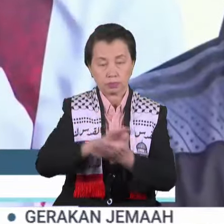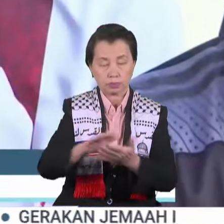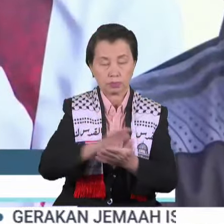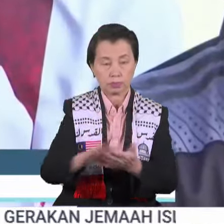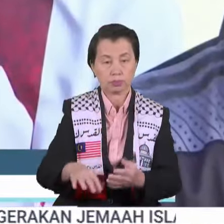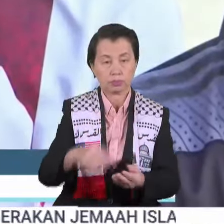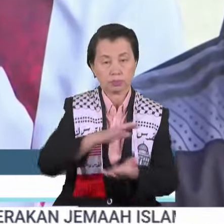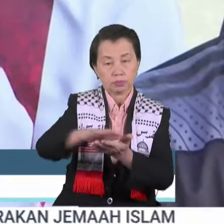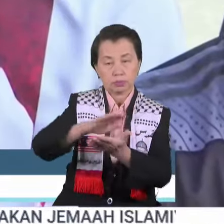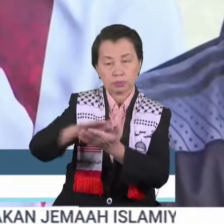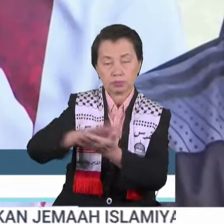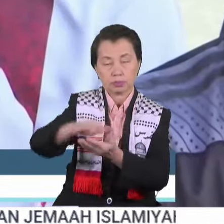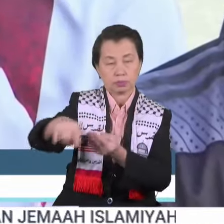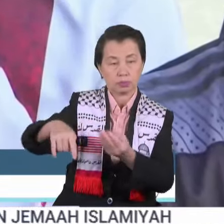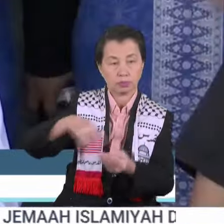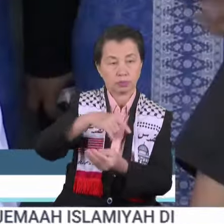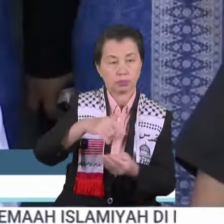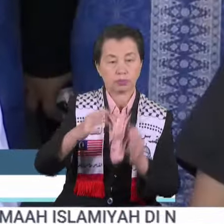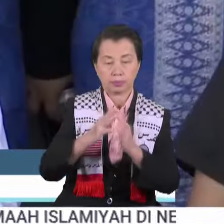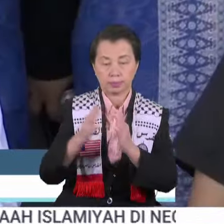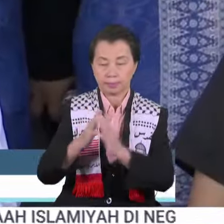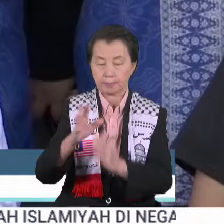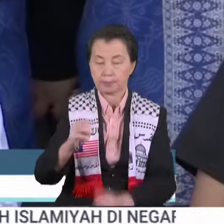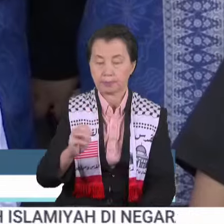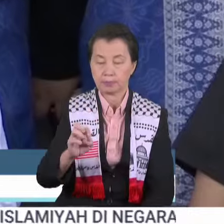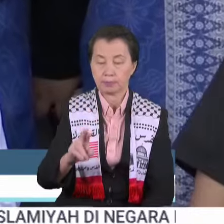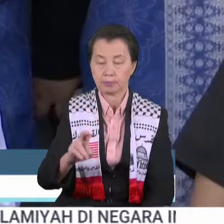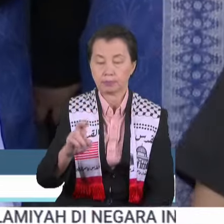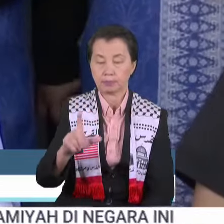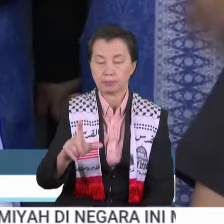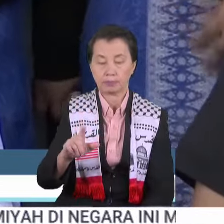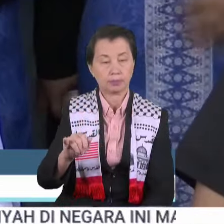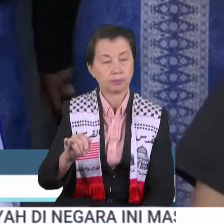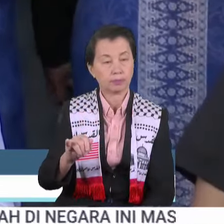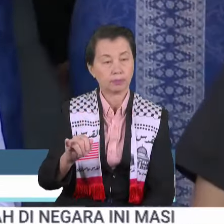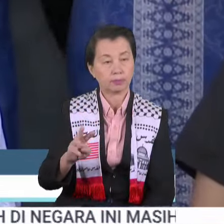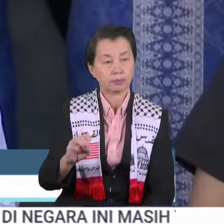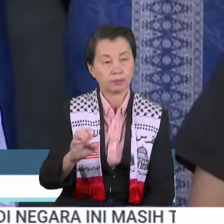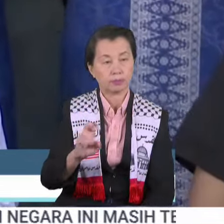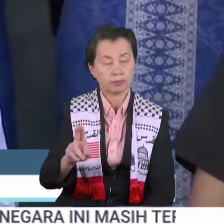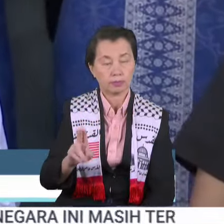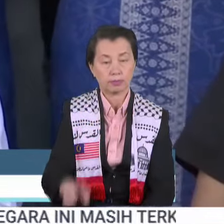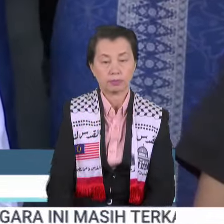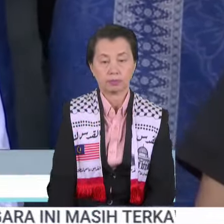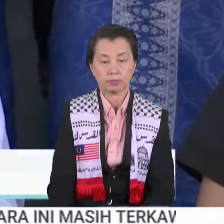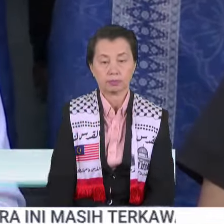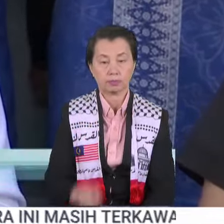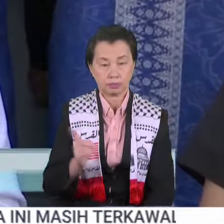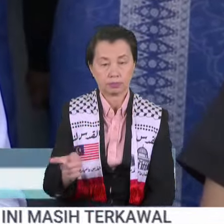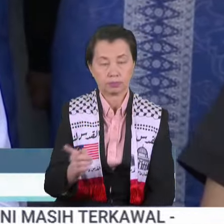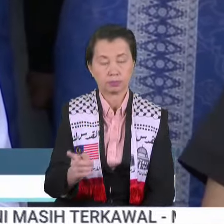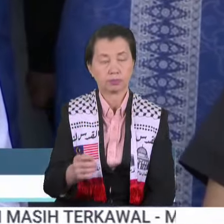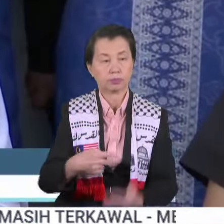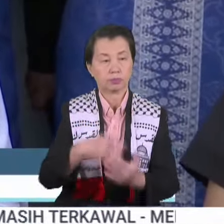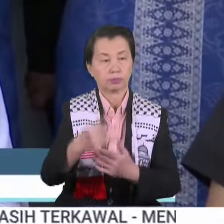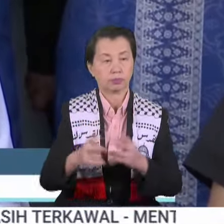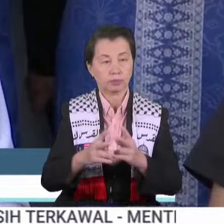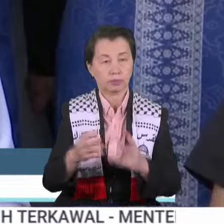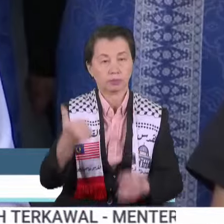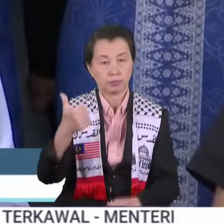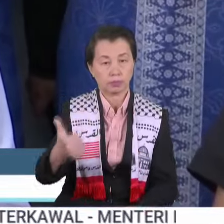membersihkan sekitar kawasan Bandar Milimau. Dan sejujurnya ini adalah satu program yang sangat-sangat bagus yang memberikan impak yang sangat positif